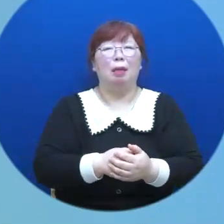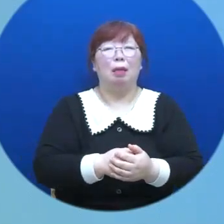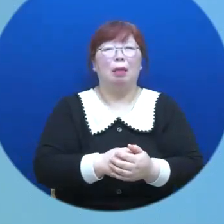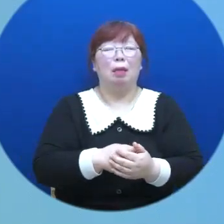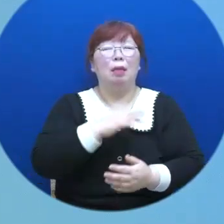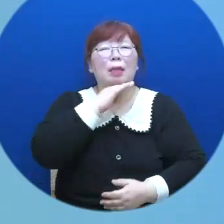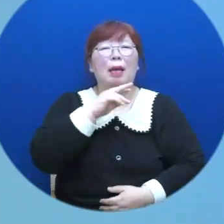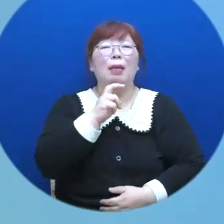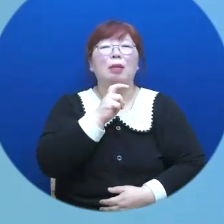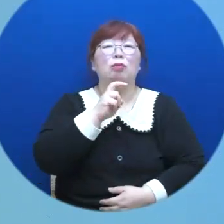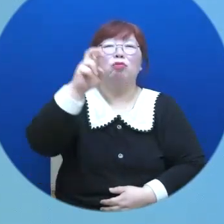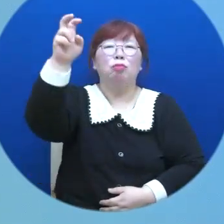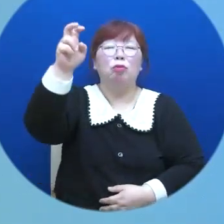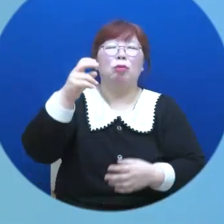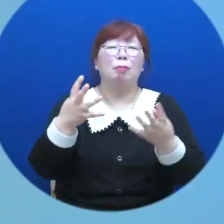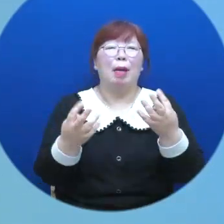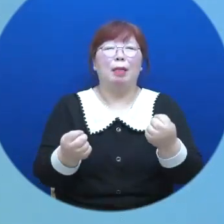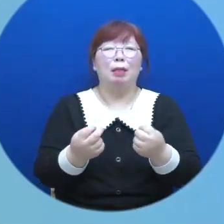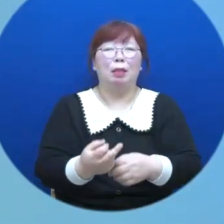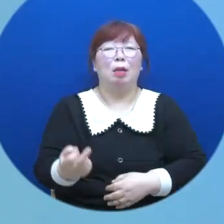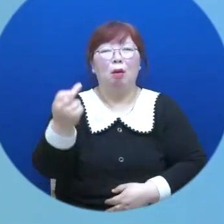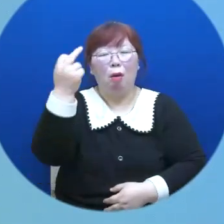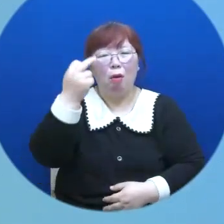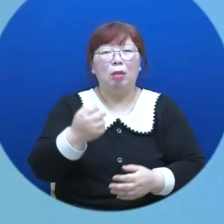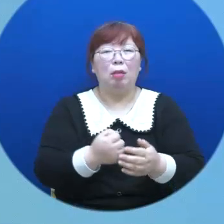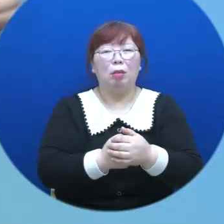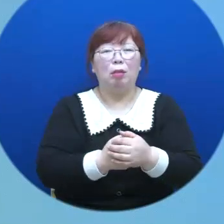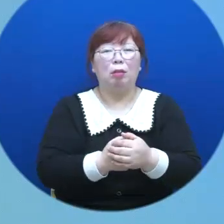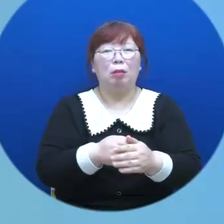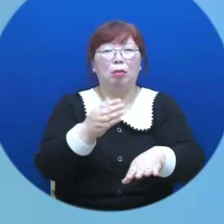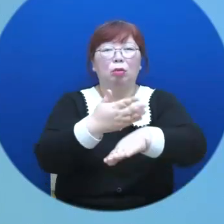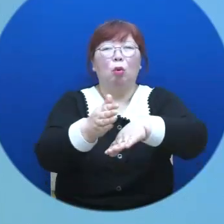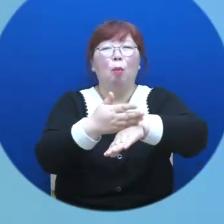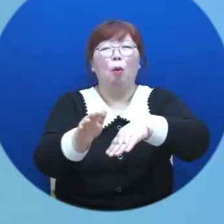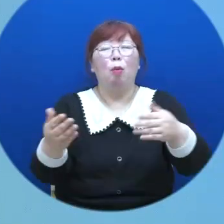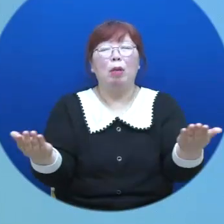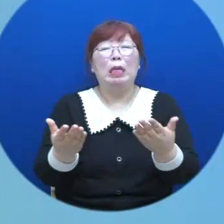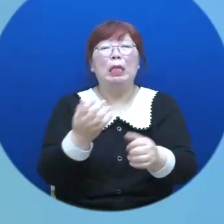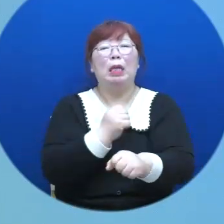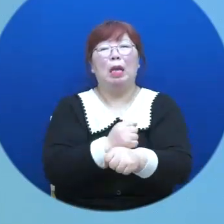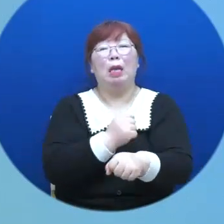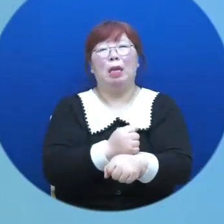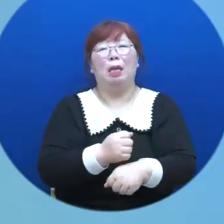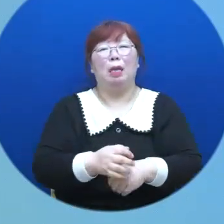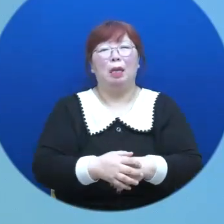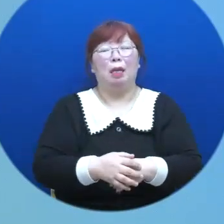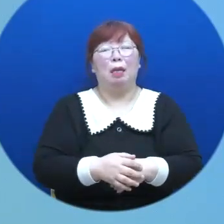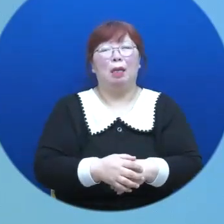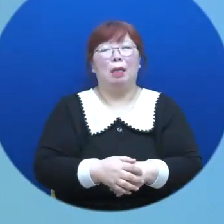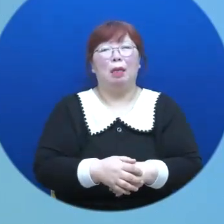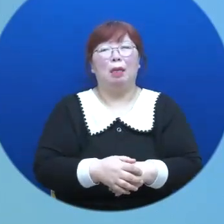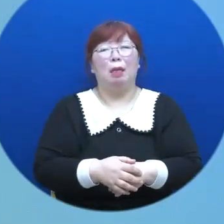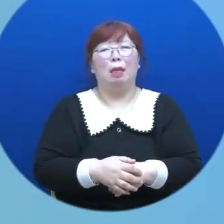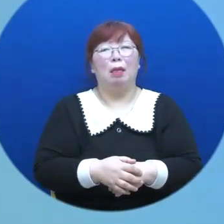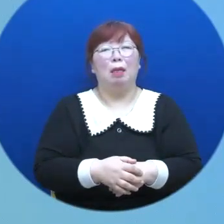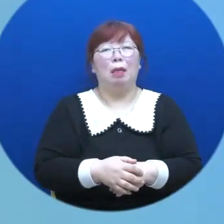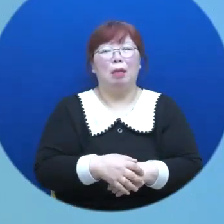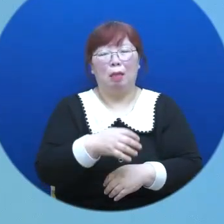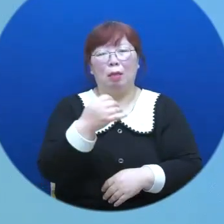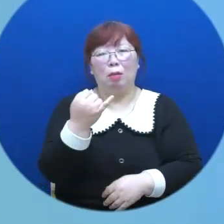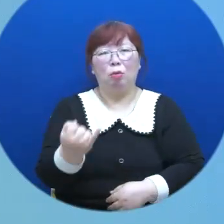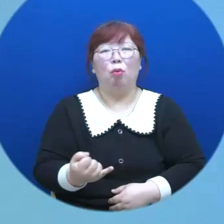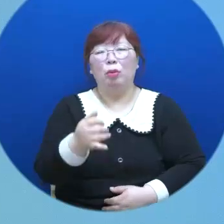형은 세상을 나가서 조폭 두목으로 지내요. 그리고 딸들, 누이들이